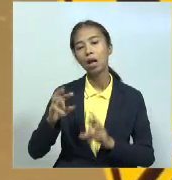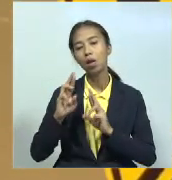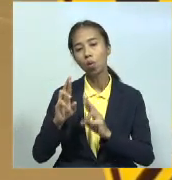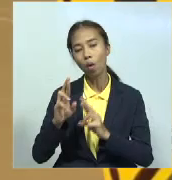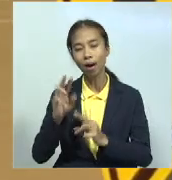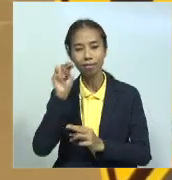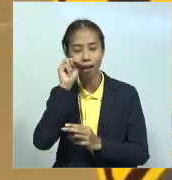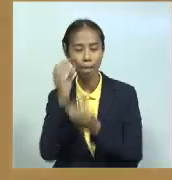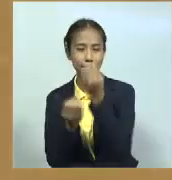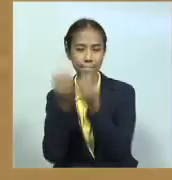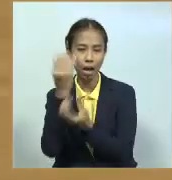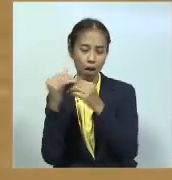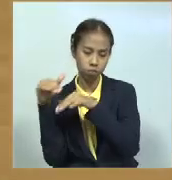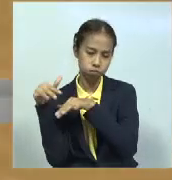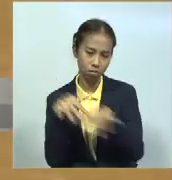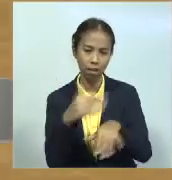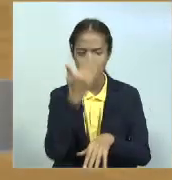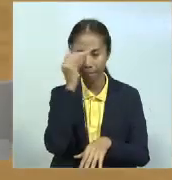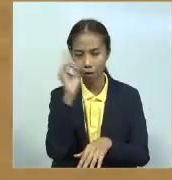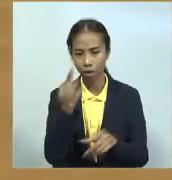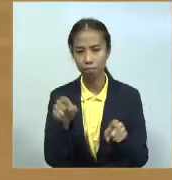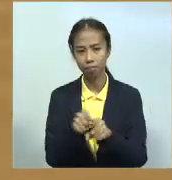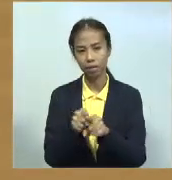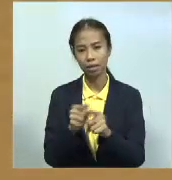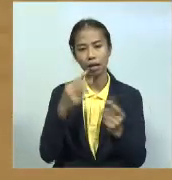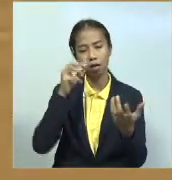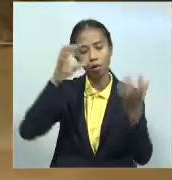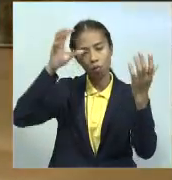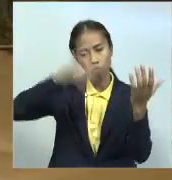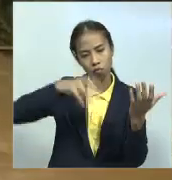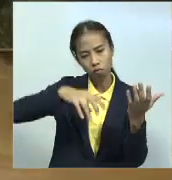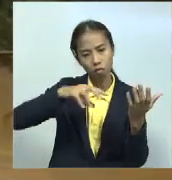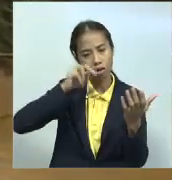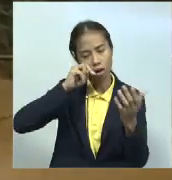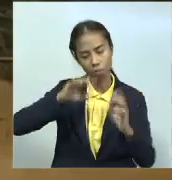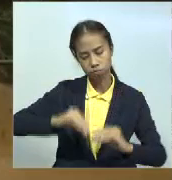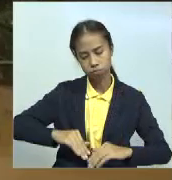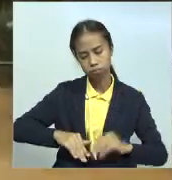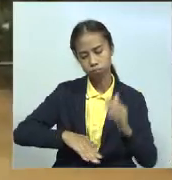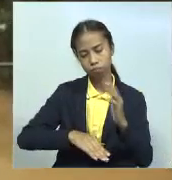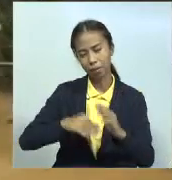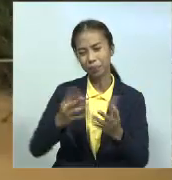วังน้ำป่าไหลหลากและดินถล่มเนื่องจากหลายพื้นที่เริ่มชุ่มน้ำทำให้อ